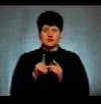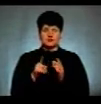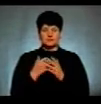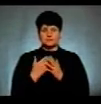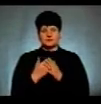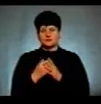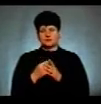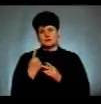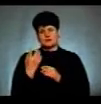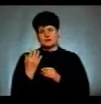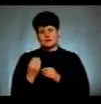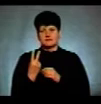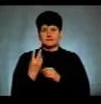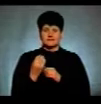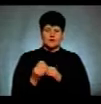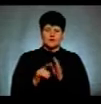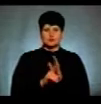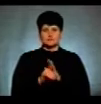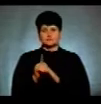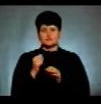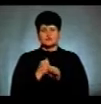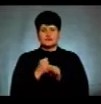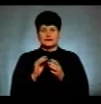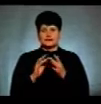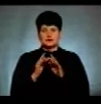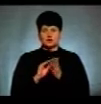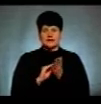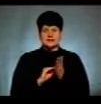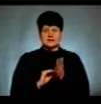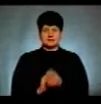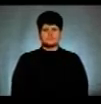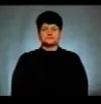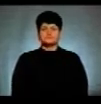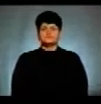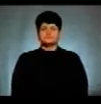буквально день-два і в нас запрацюють ці електронні рецепти.